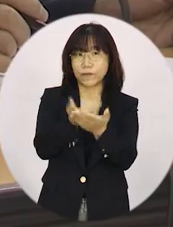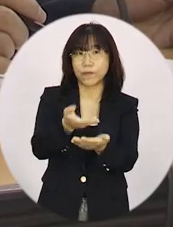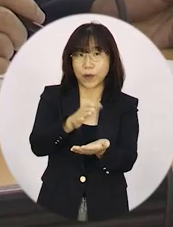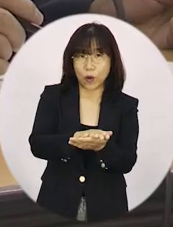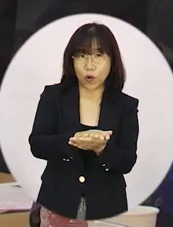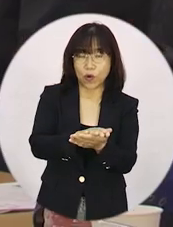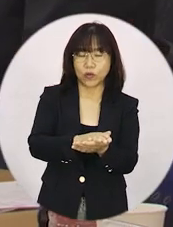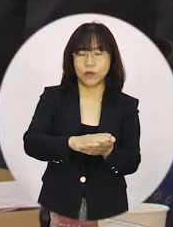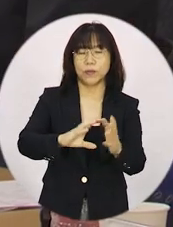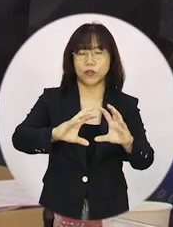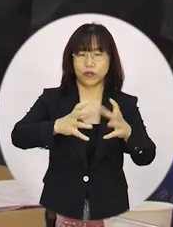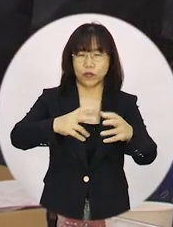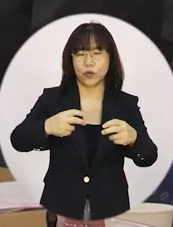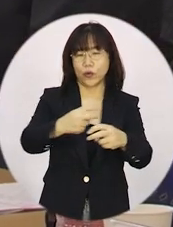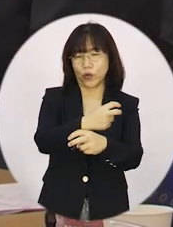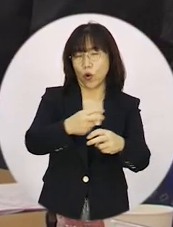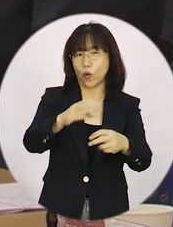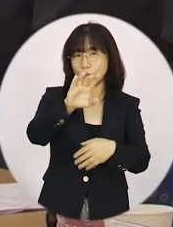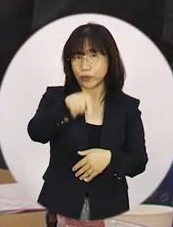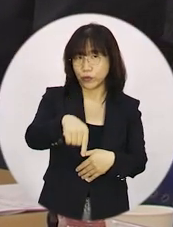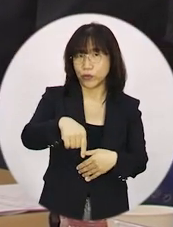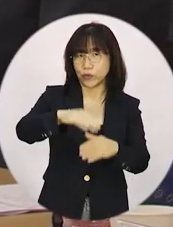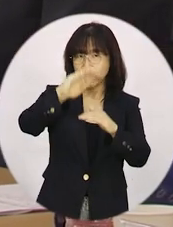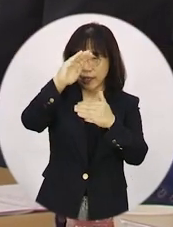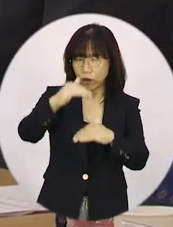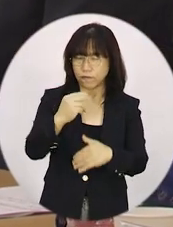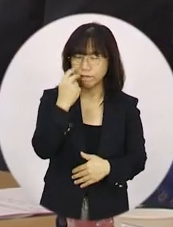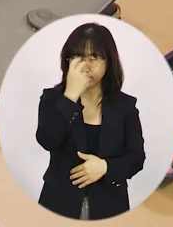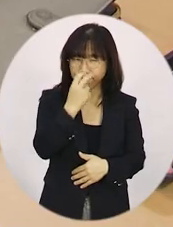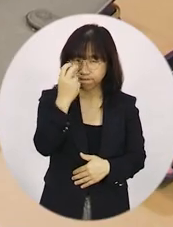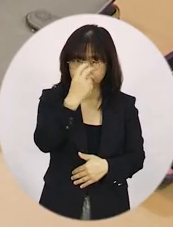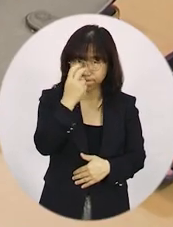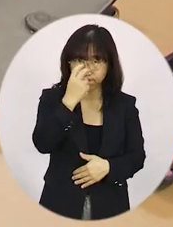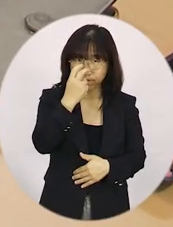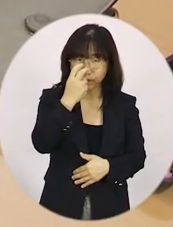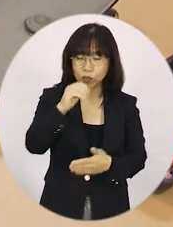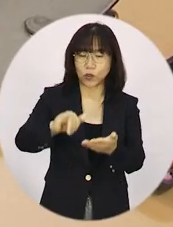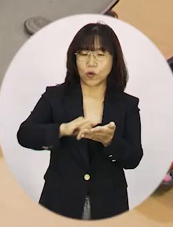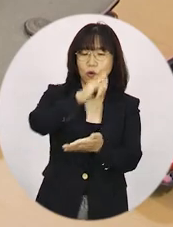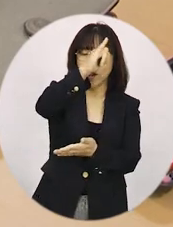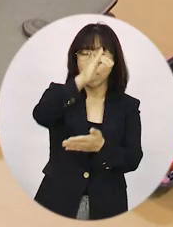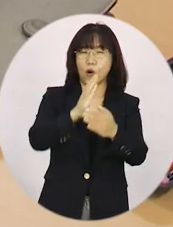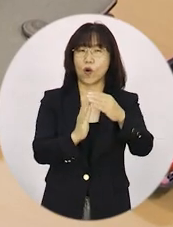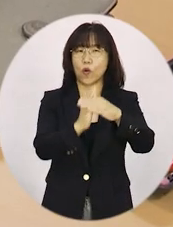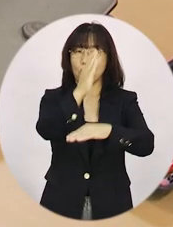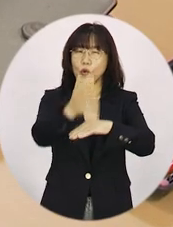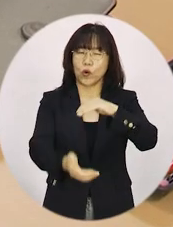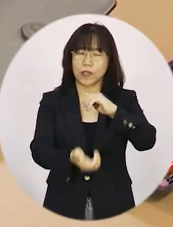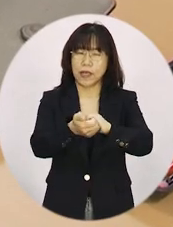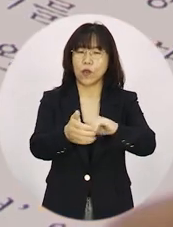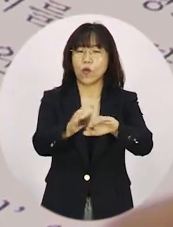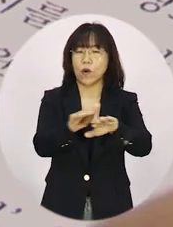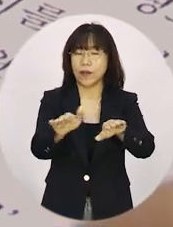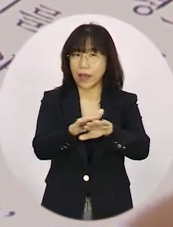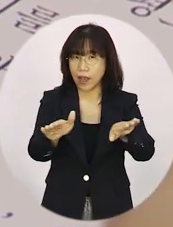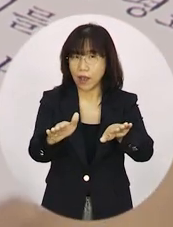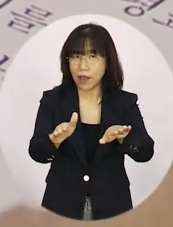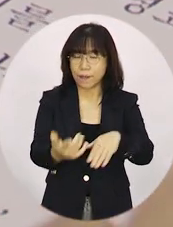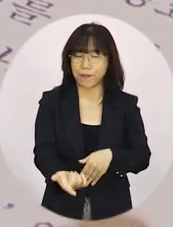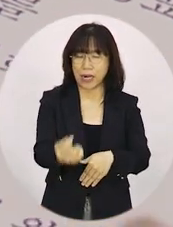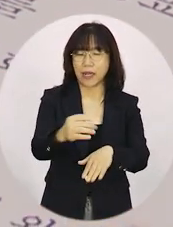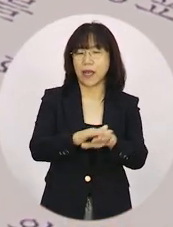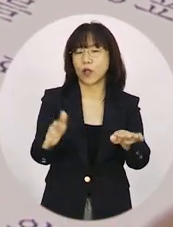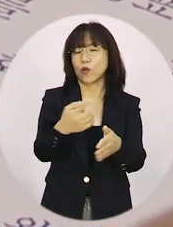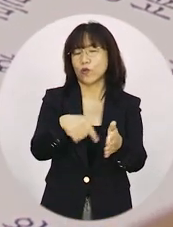국토교통부에 추진 현황 등을 면밀히 공유해 공항 고도제한 완화가 조속히 이뤄질 수 있도록 민관 협력 체계를 더욱